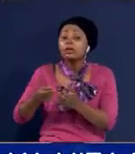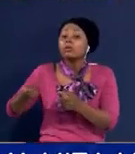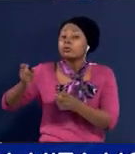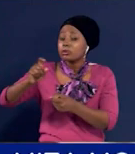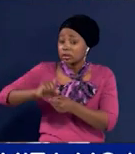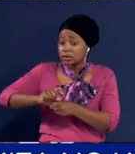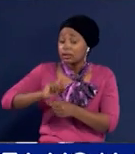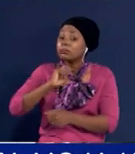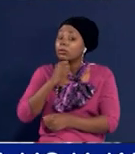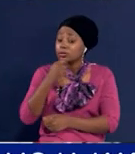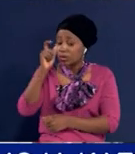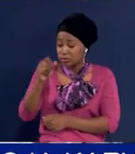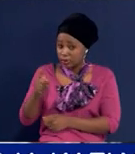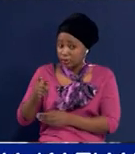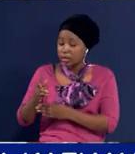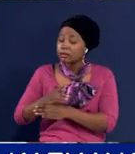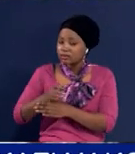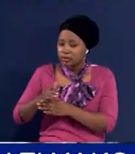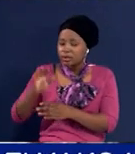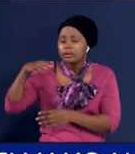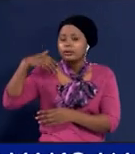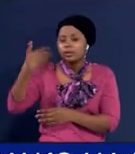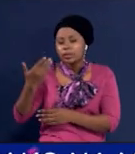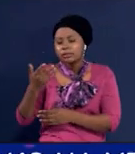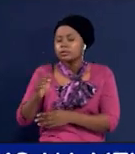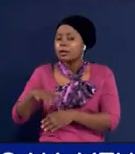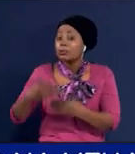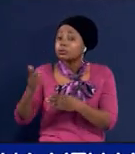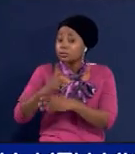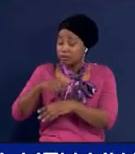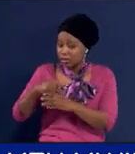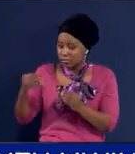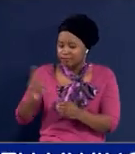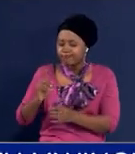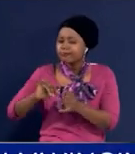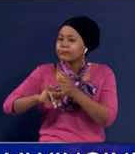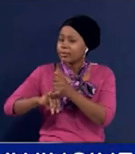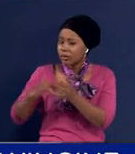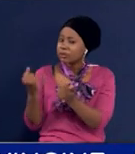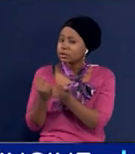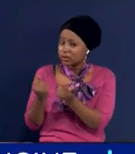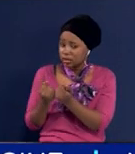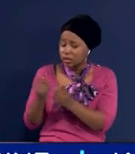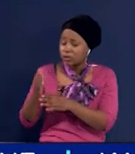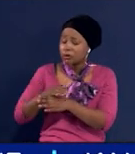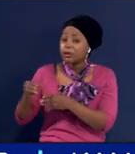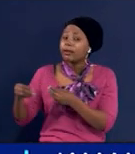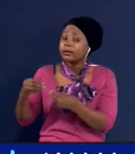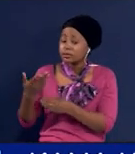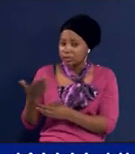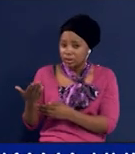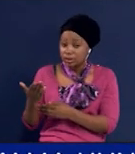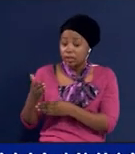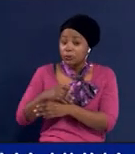kwa yule mtumiaji, na badala yake hawezi kuitumia kwa kipindi kirefu. Kwa hiyo sio rafiki kutengeneza kwa kutumia material nyingine. Tutumie material